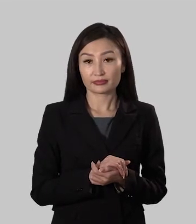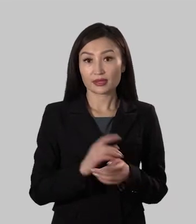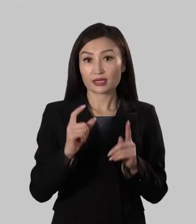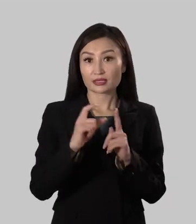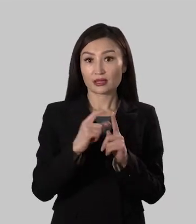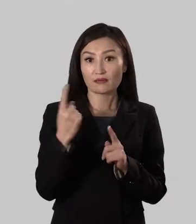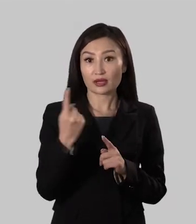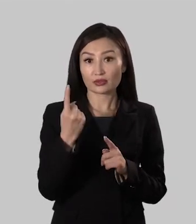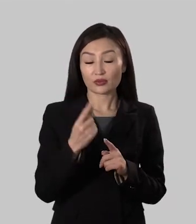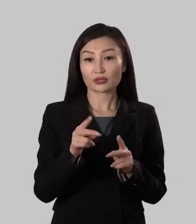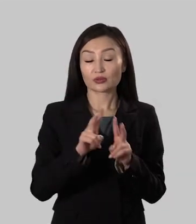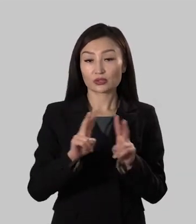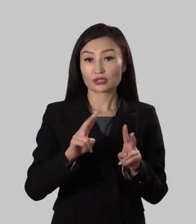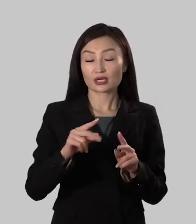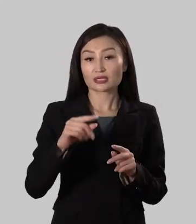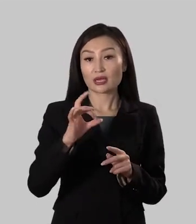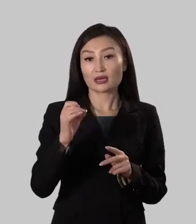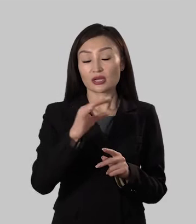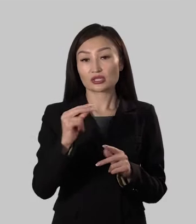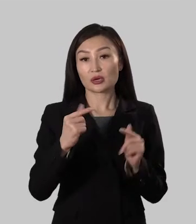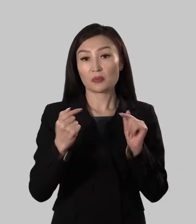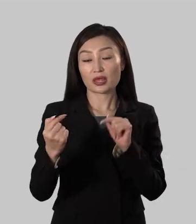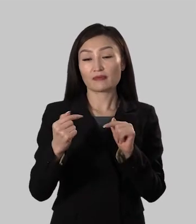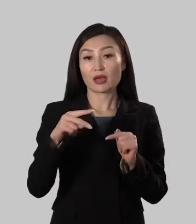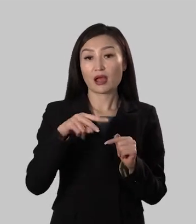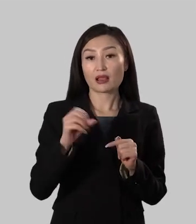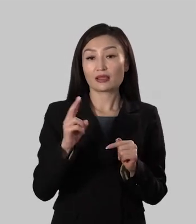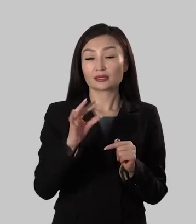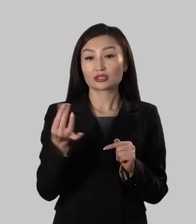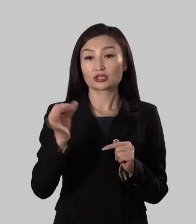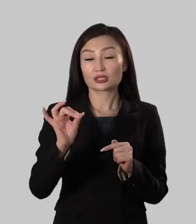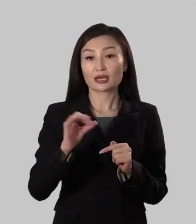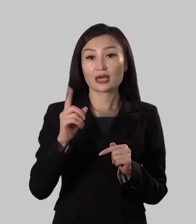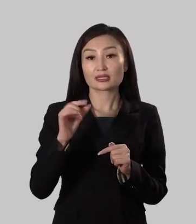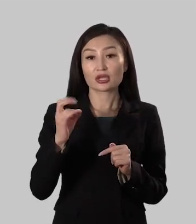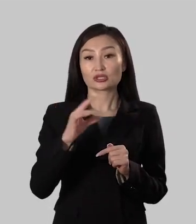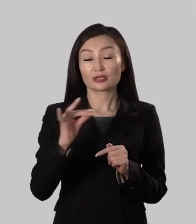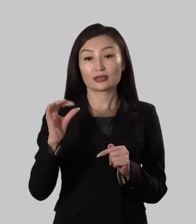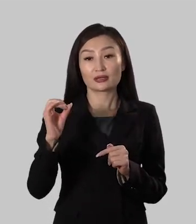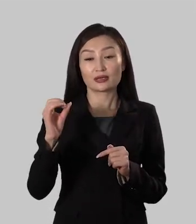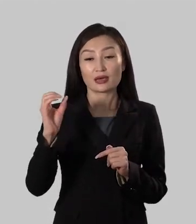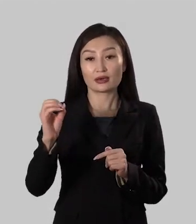Слова одной и той же части речи с противоположным лексическим значением.